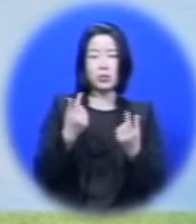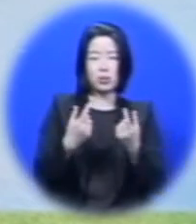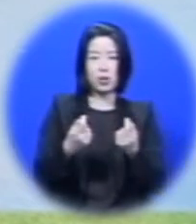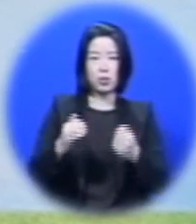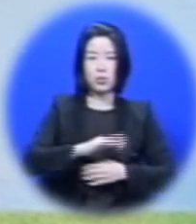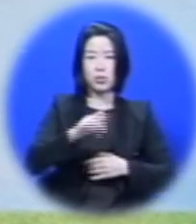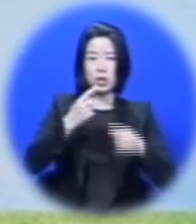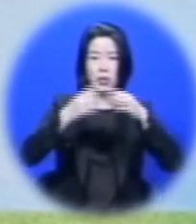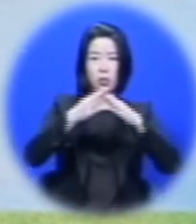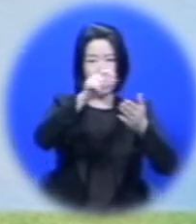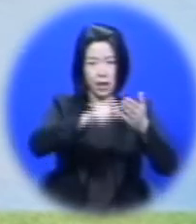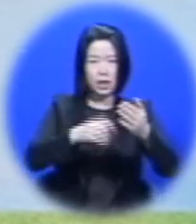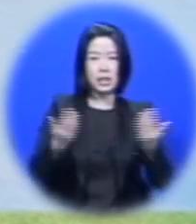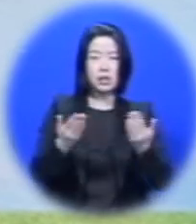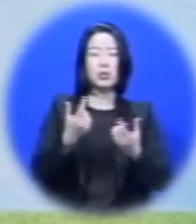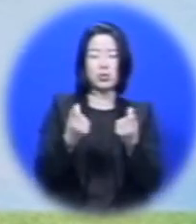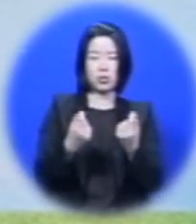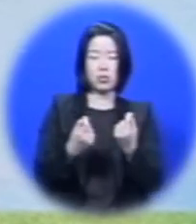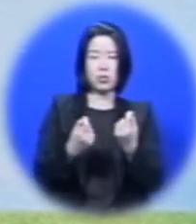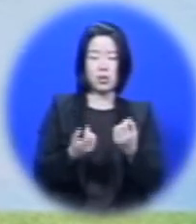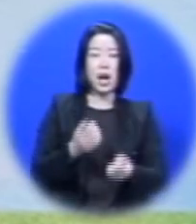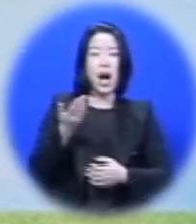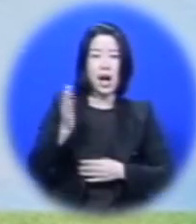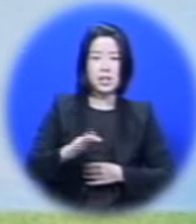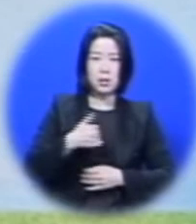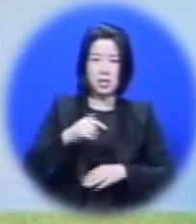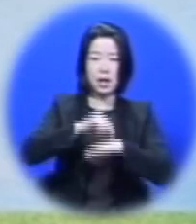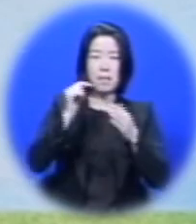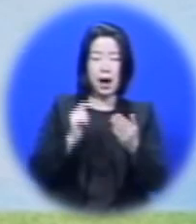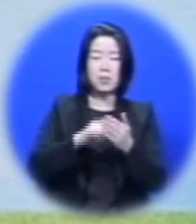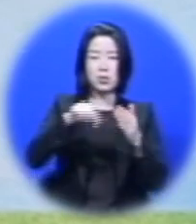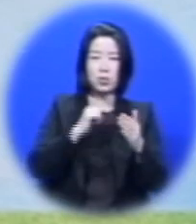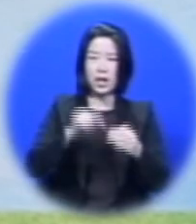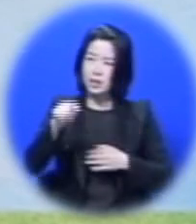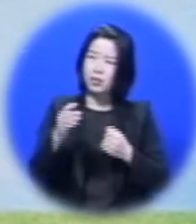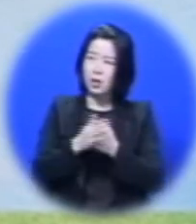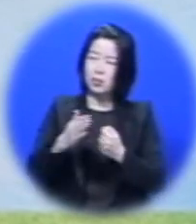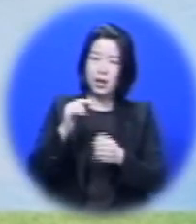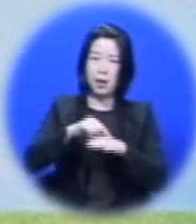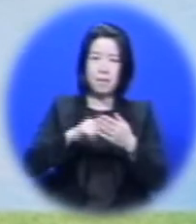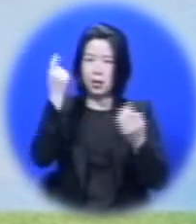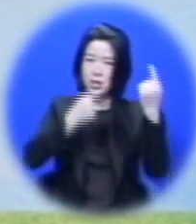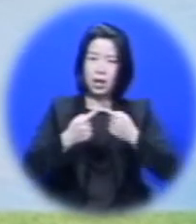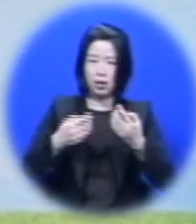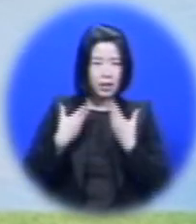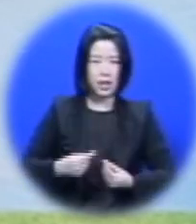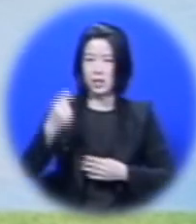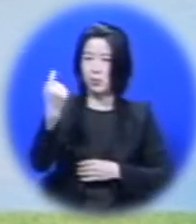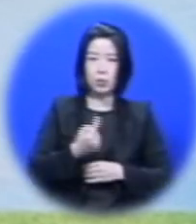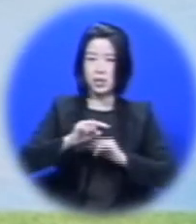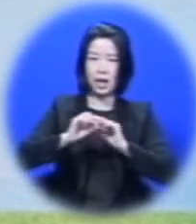교계 일도 그렇고 그런데도 제 마음속에 그것 때문에 마음이 상하거나 낙심이 오지